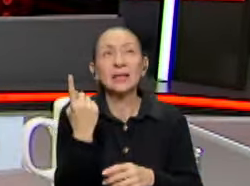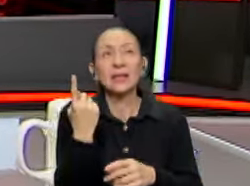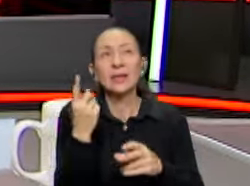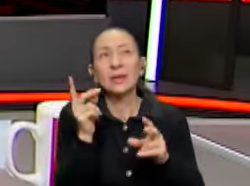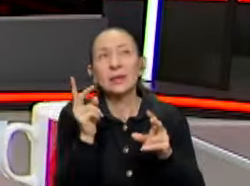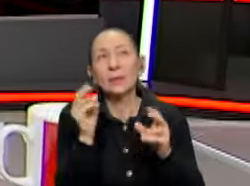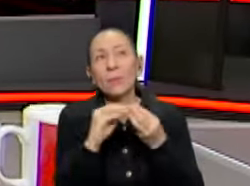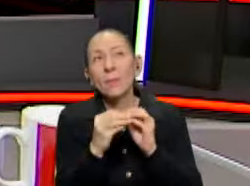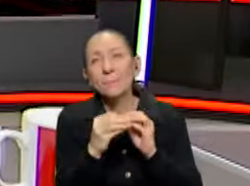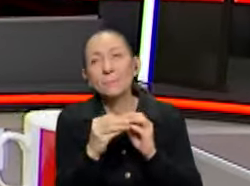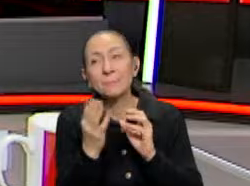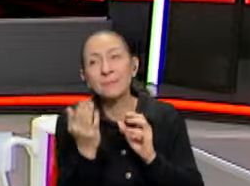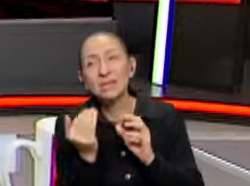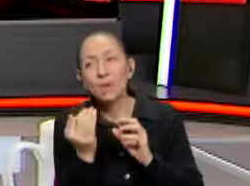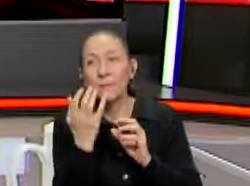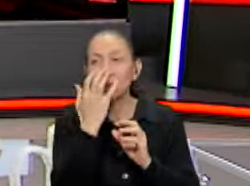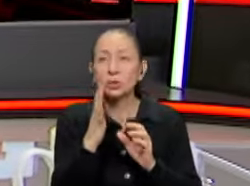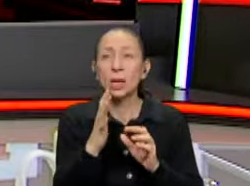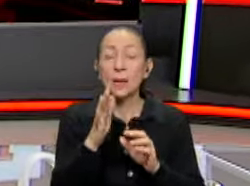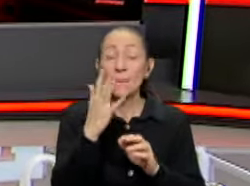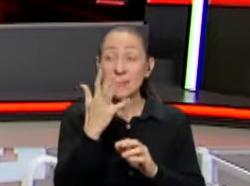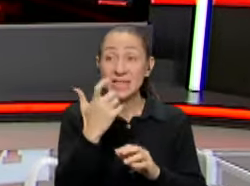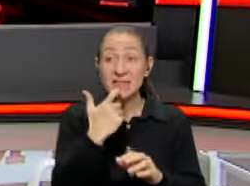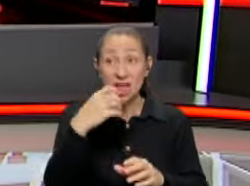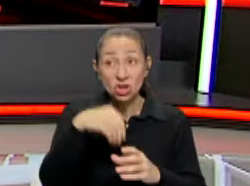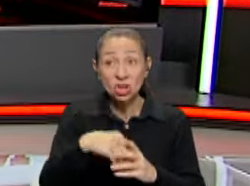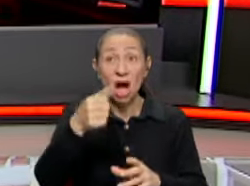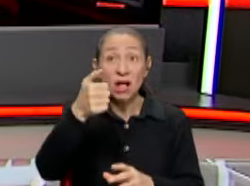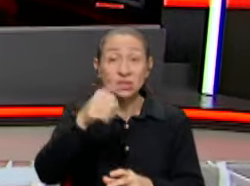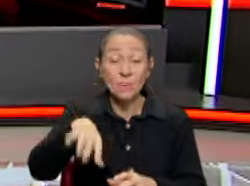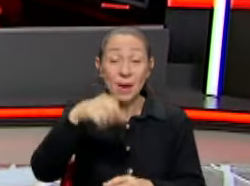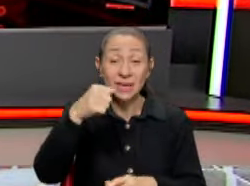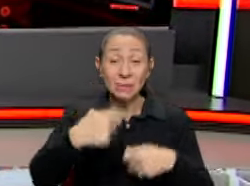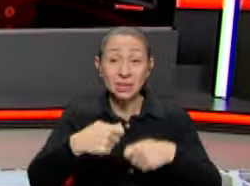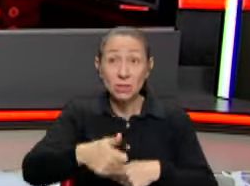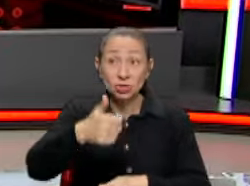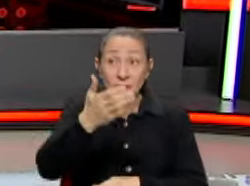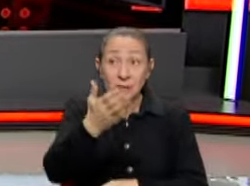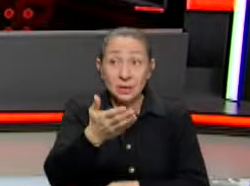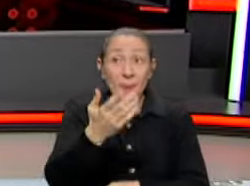bilemiyorum bekliyoruz 5 senede 6 Merkez Bank bası başkanı bu Bakalım ne olacak